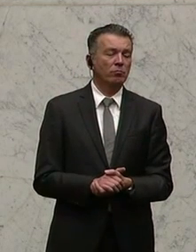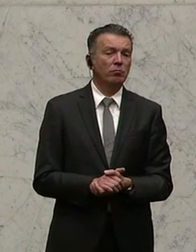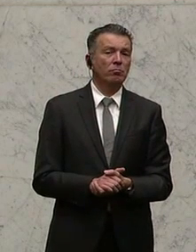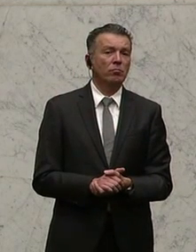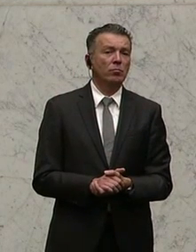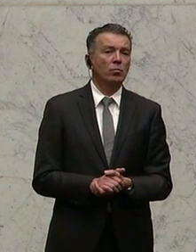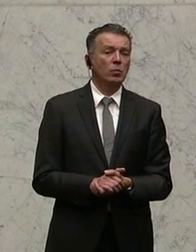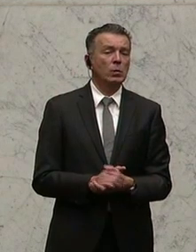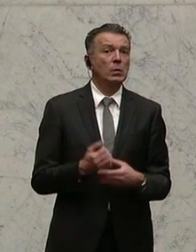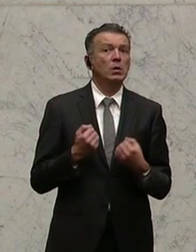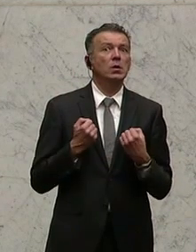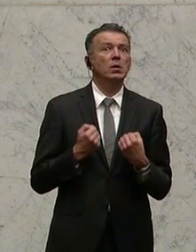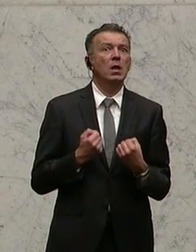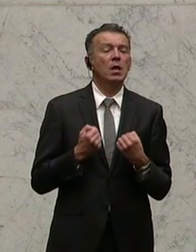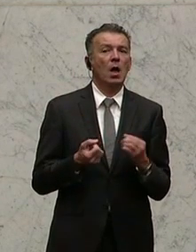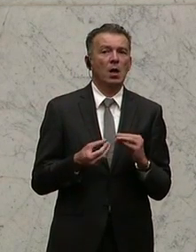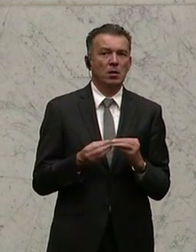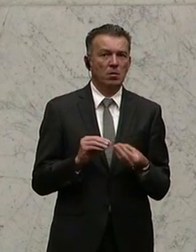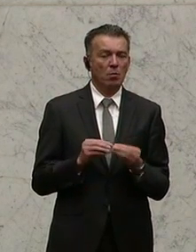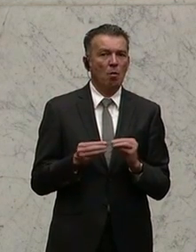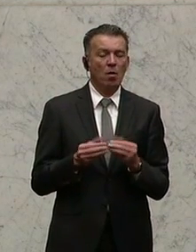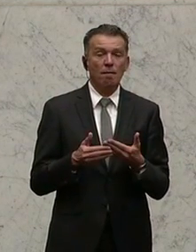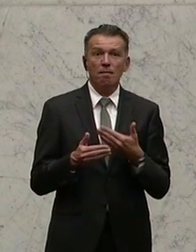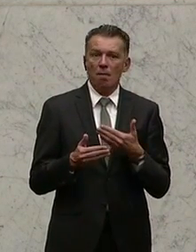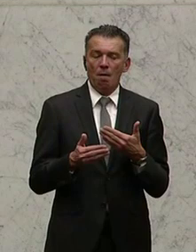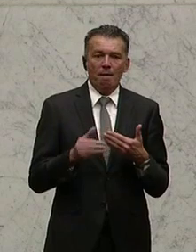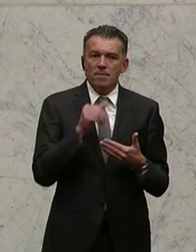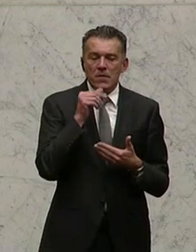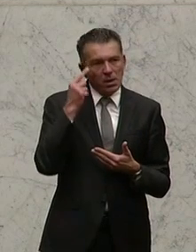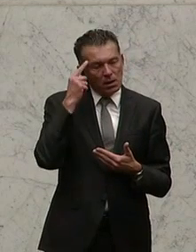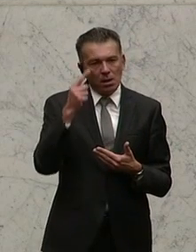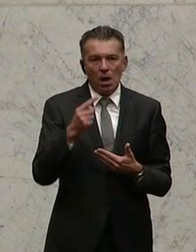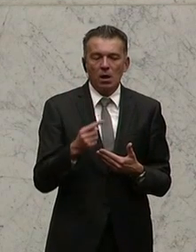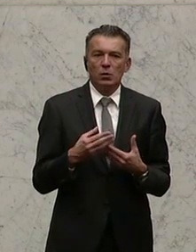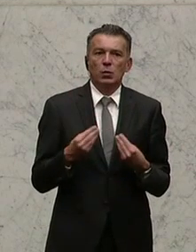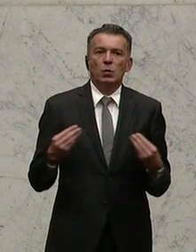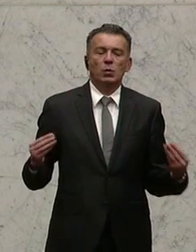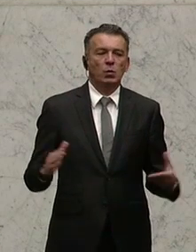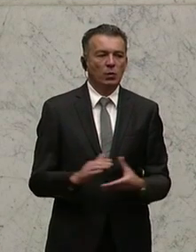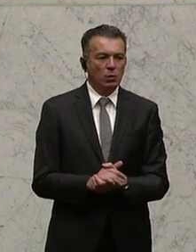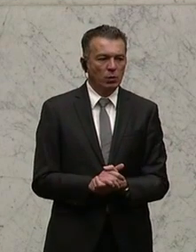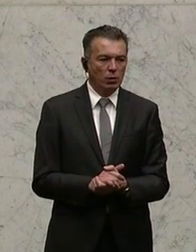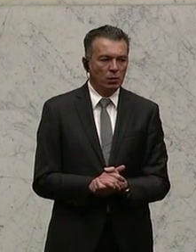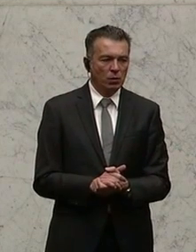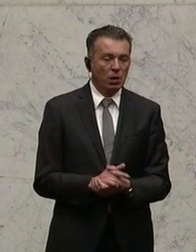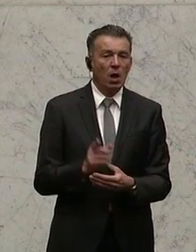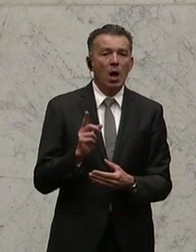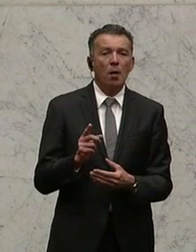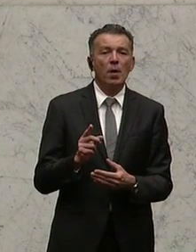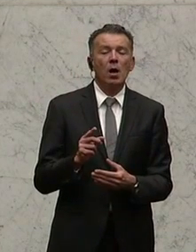gewaltiges Sicherheitsproblem vollständig unterschätzt. Abgezeichnet hat sich die Flüchtlingswelle bereits